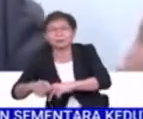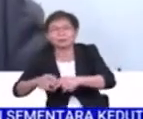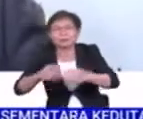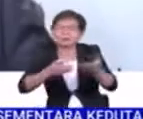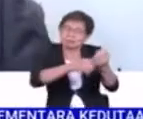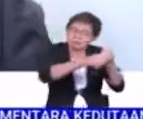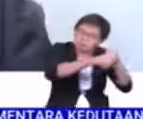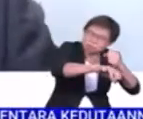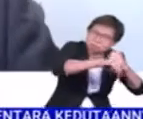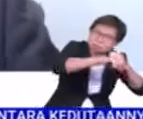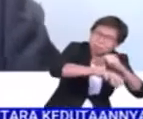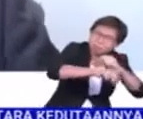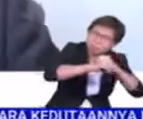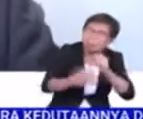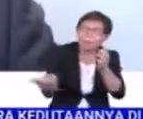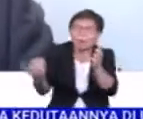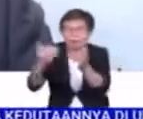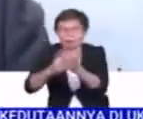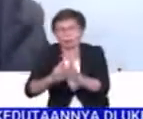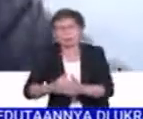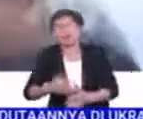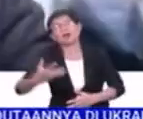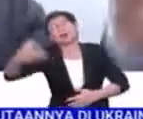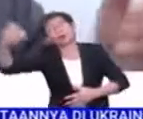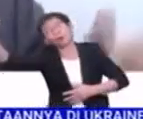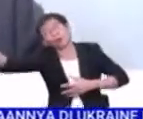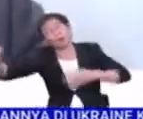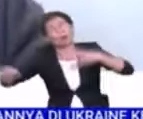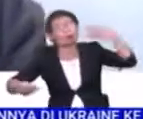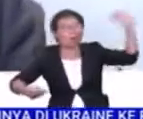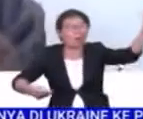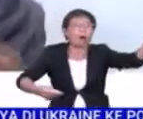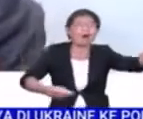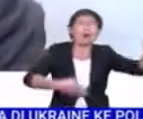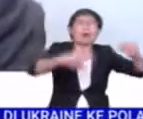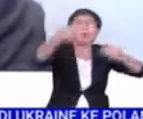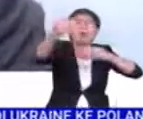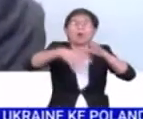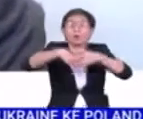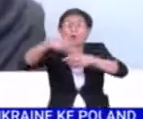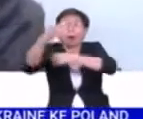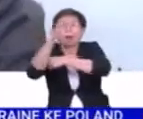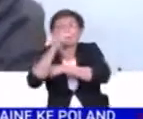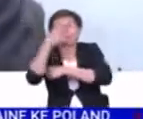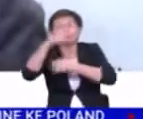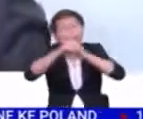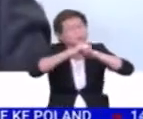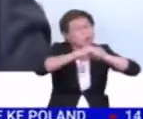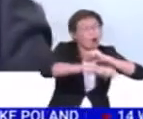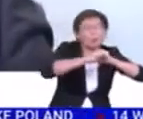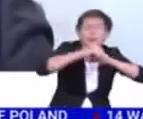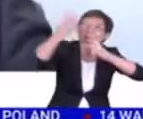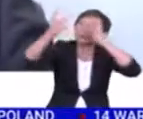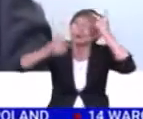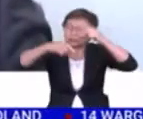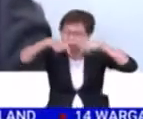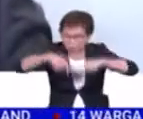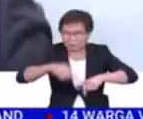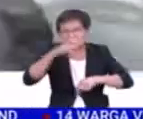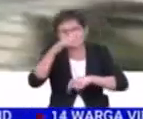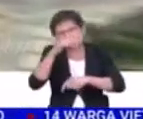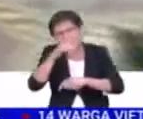dipromosikan promo semula Pergilah keluar kedua negeri makronya untuk mempromosikan Rajungan di dalam